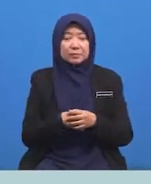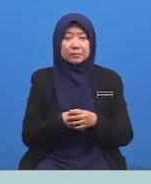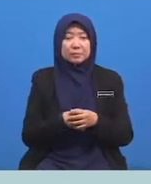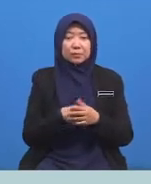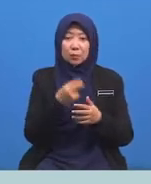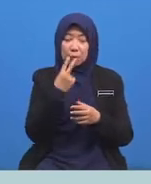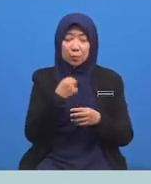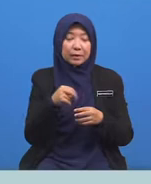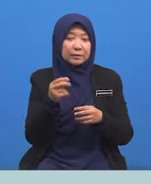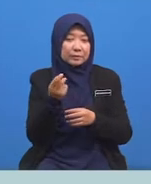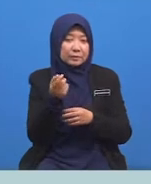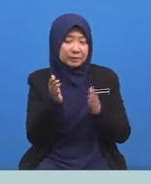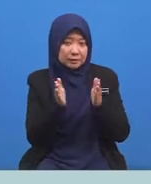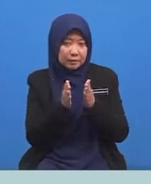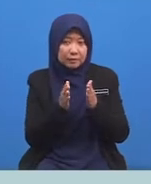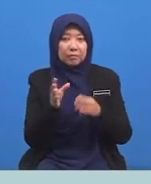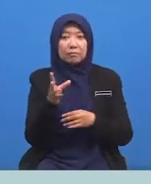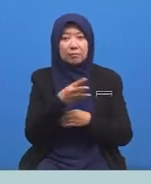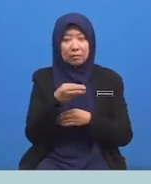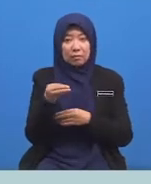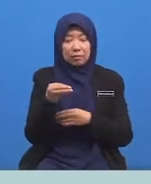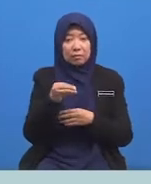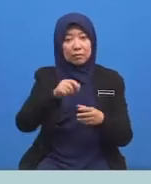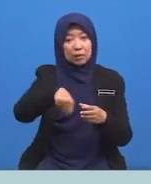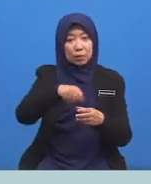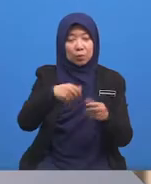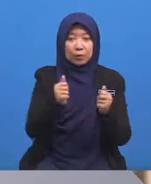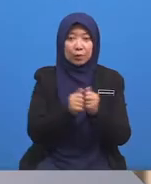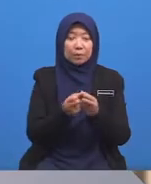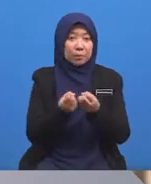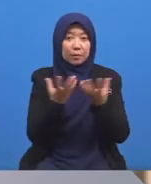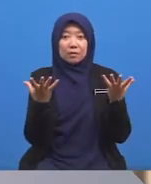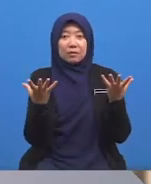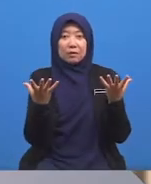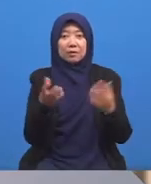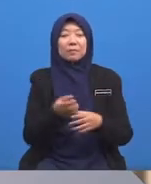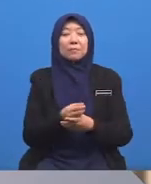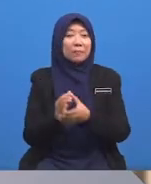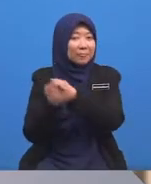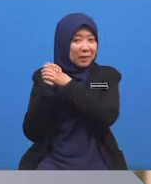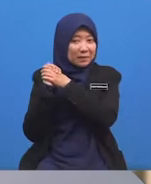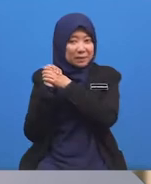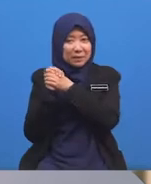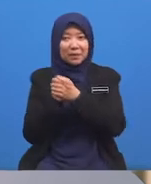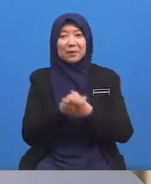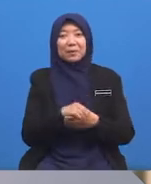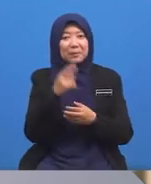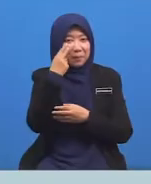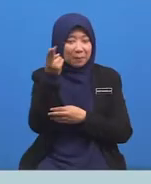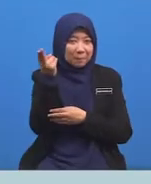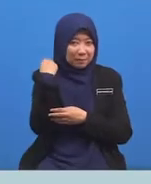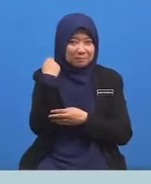saiz gula yang lebih kecil dan diaduk dengan banyak. Tahniah, tahniah. Hebat anak murid cikgu